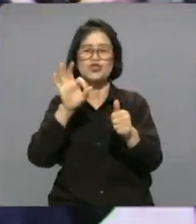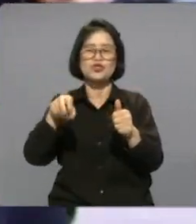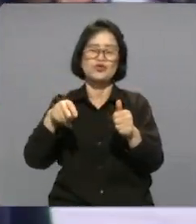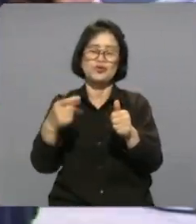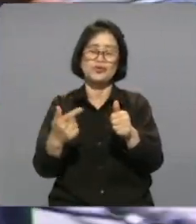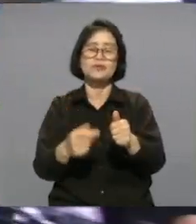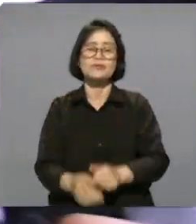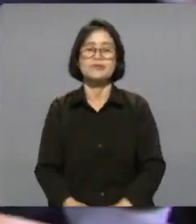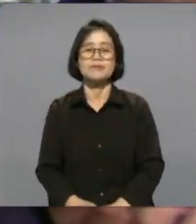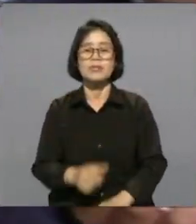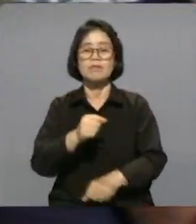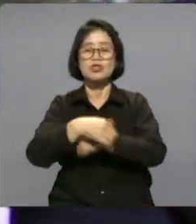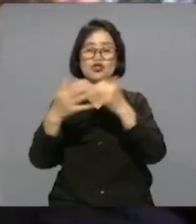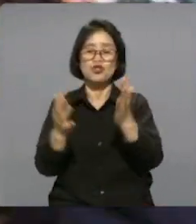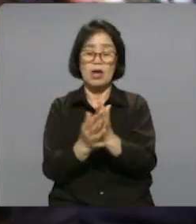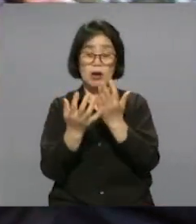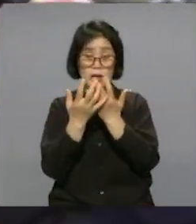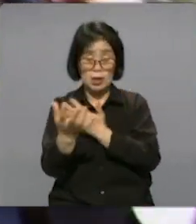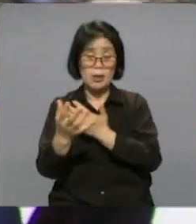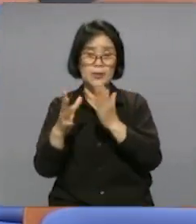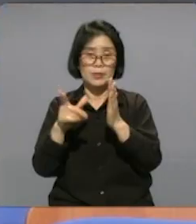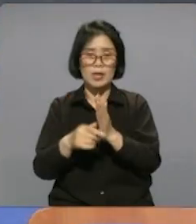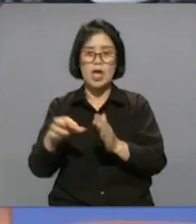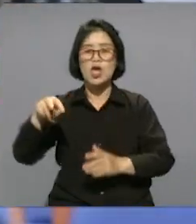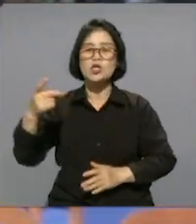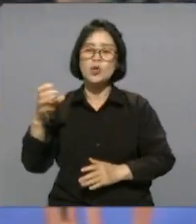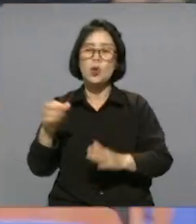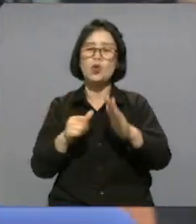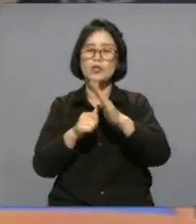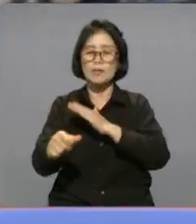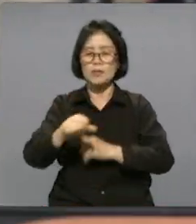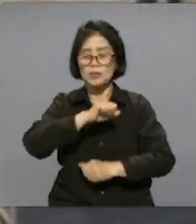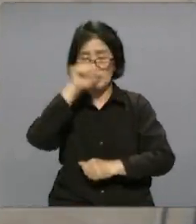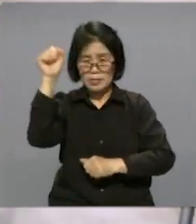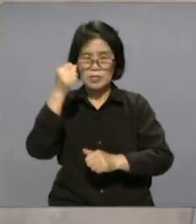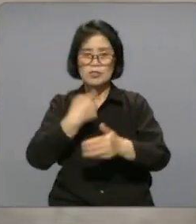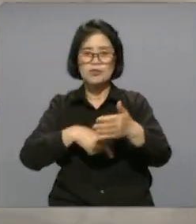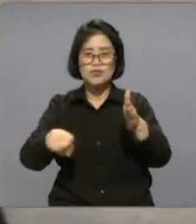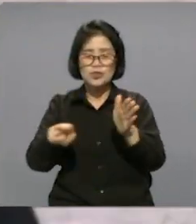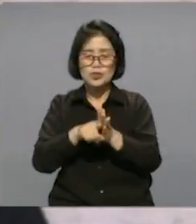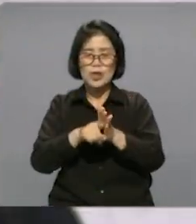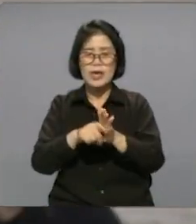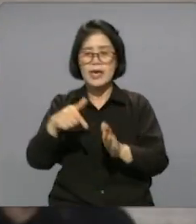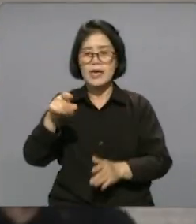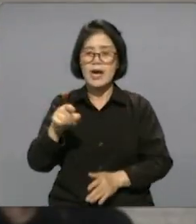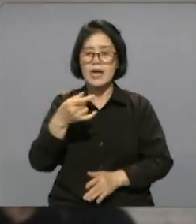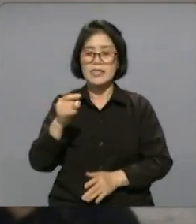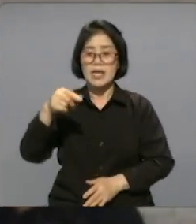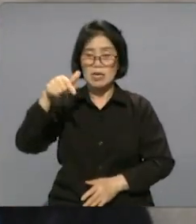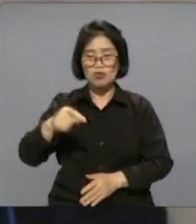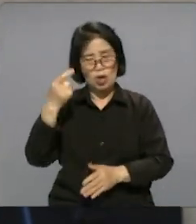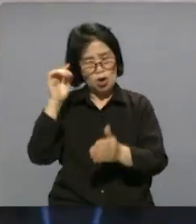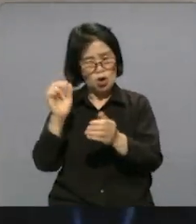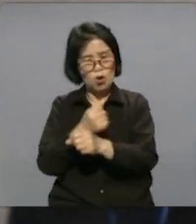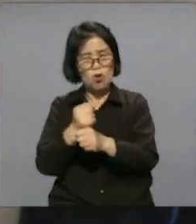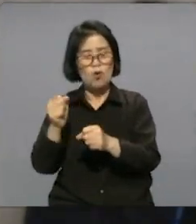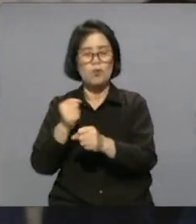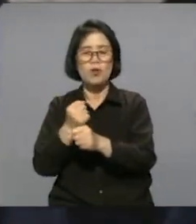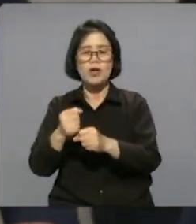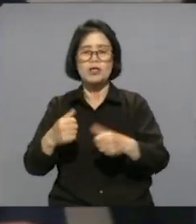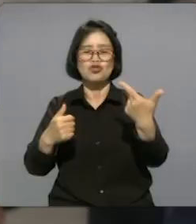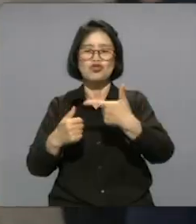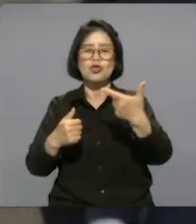윤 의원은 민주당 전당대회 때 송영길 전 대표 당선을 위해 강래구 씨 등과 공모해 돈봉투 6천만